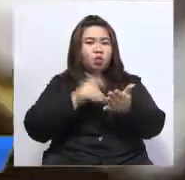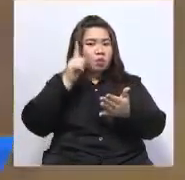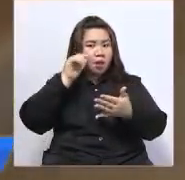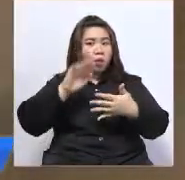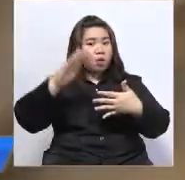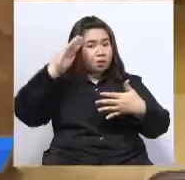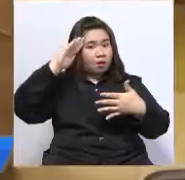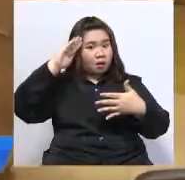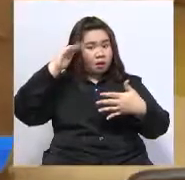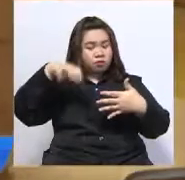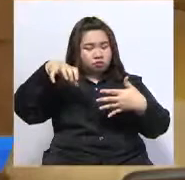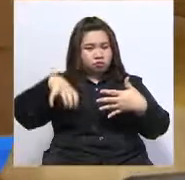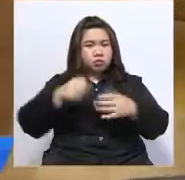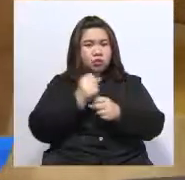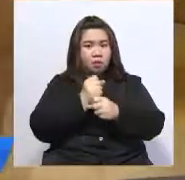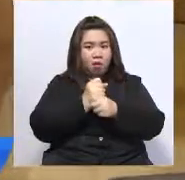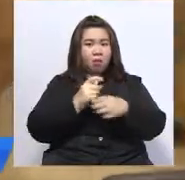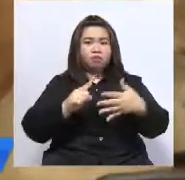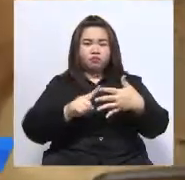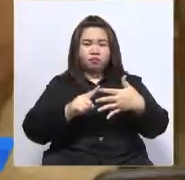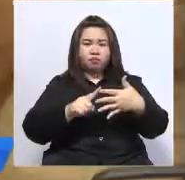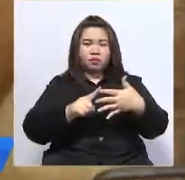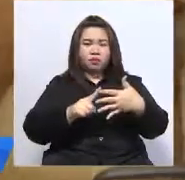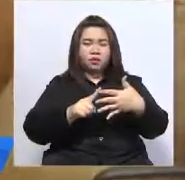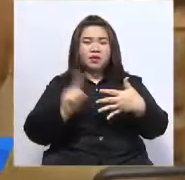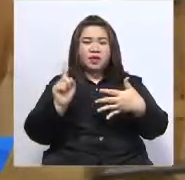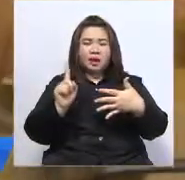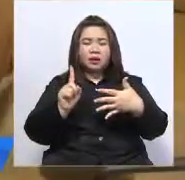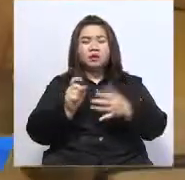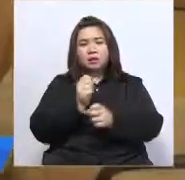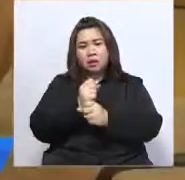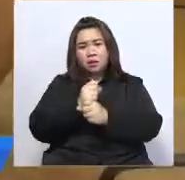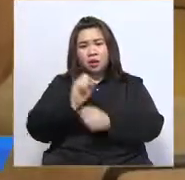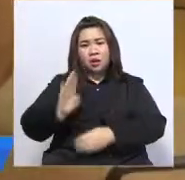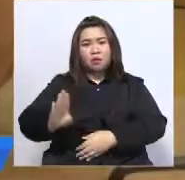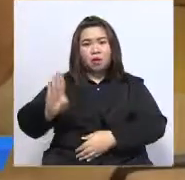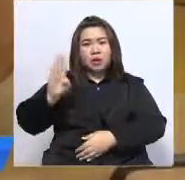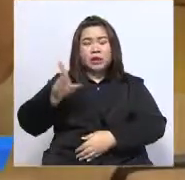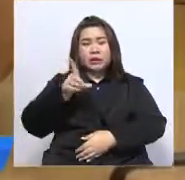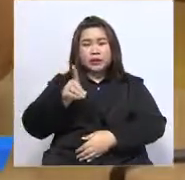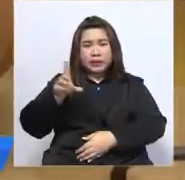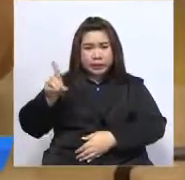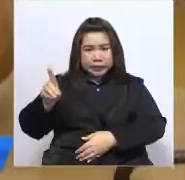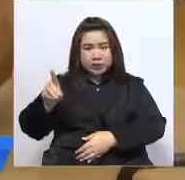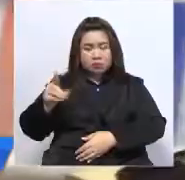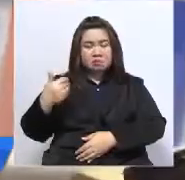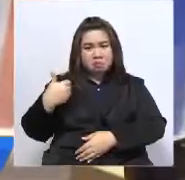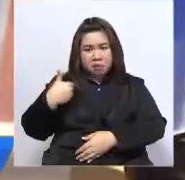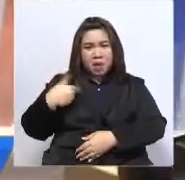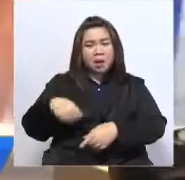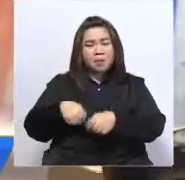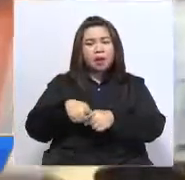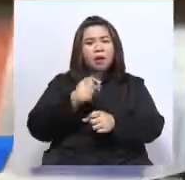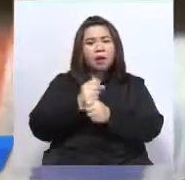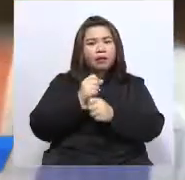ปลอดภัยกองบัญชาการกองทัพไทยและเป็นเจ้าบริษัทดีๆทวีคูณนะคะที่อ้างรับทำผลิ